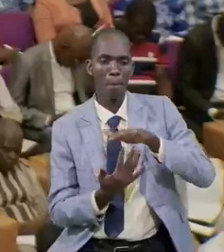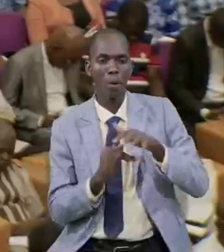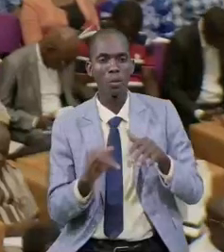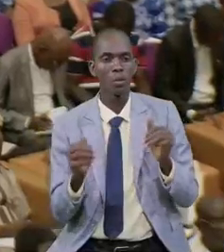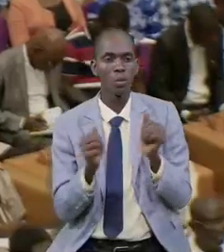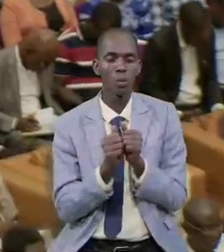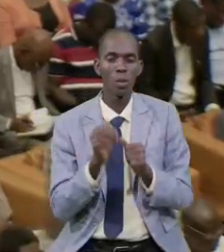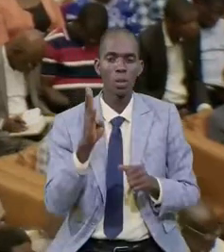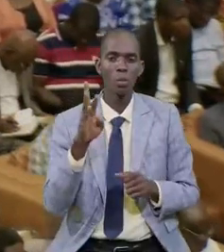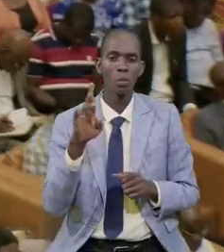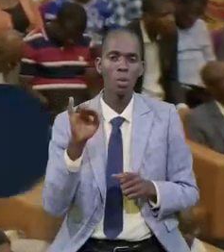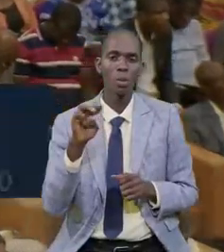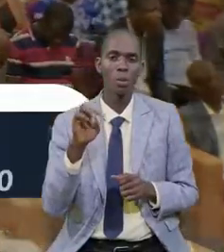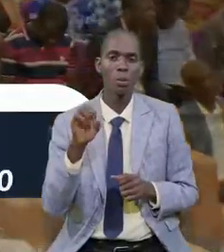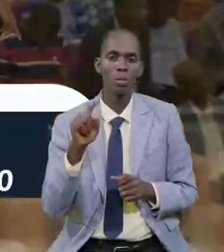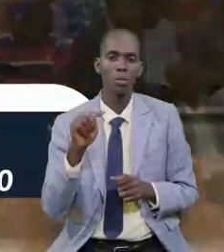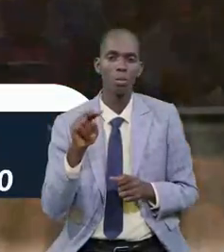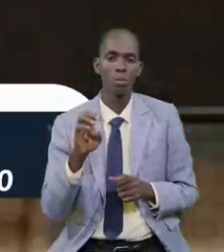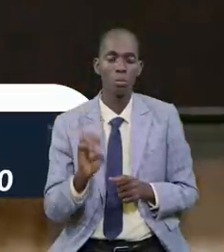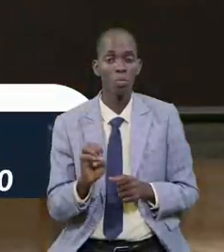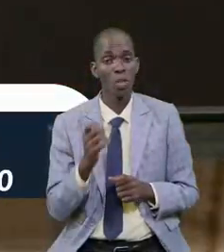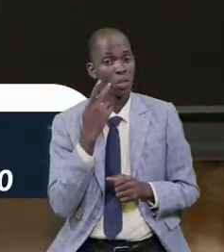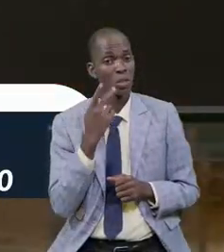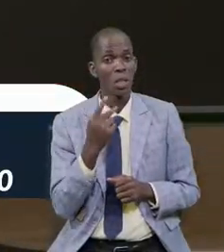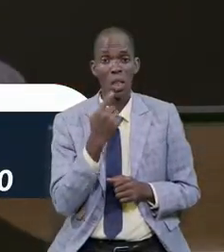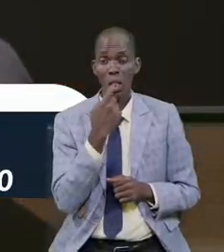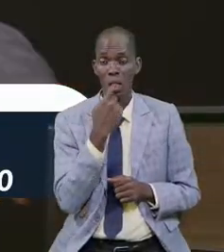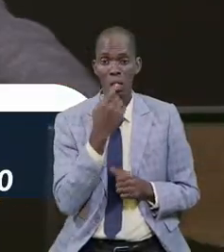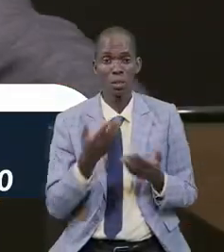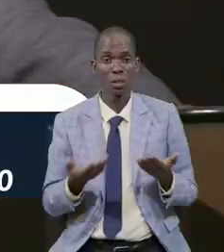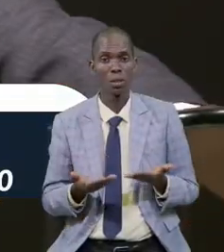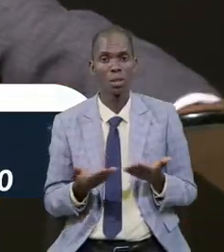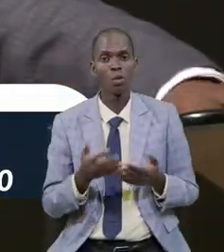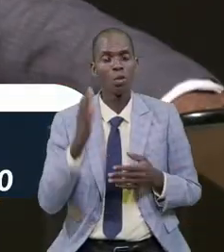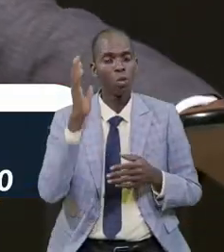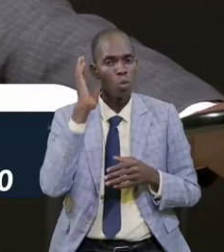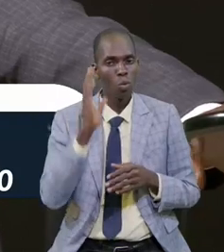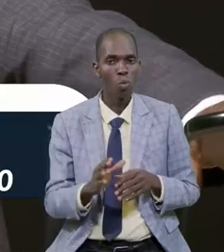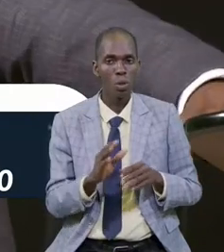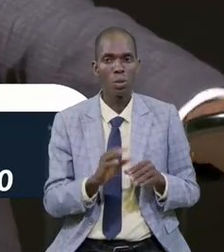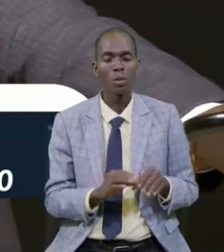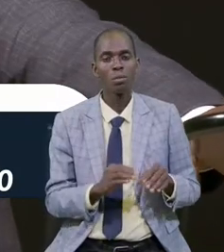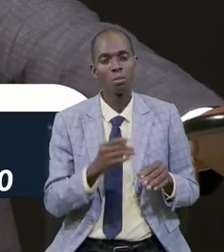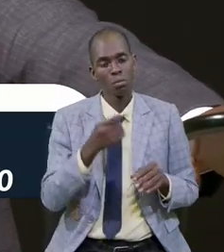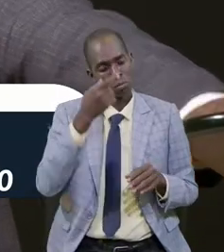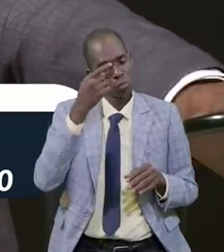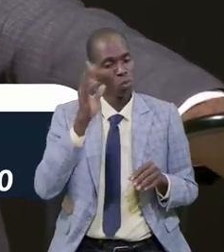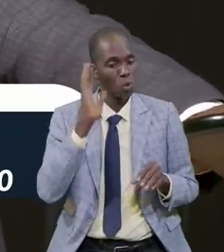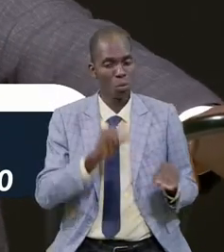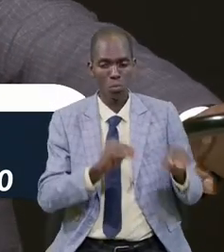et de soufre. Voyez, la langue va